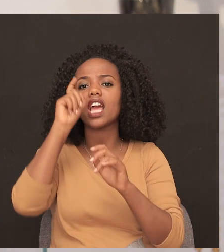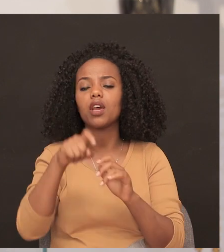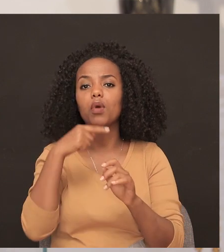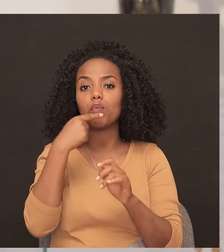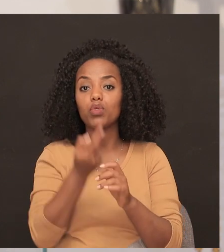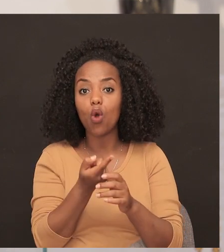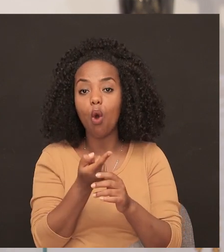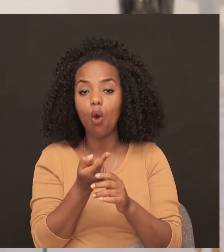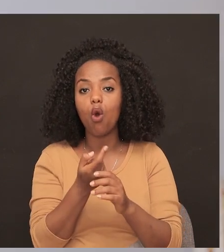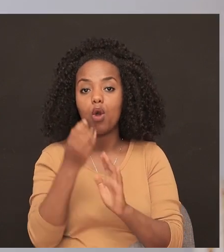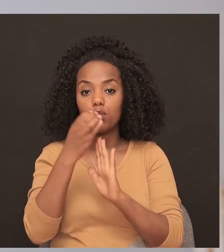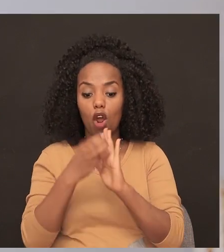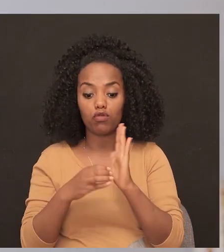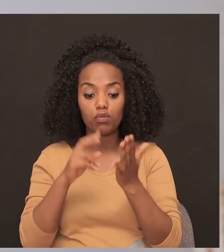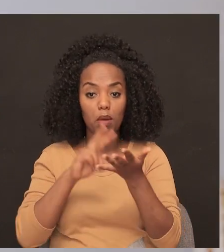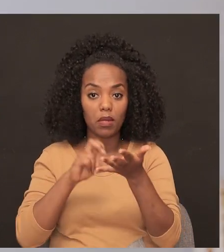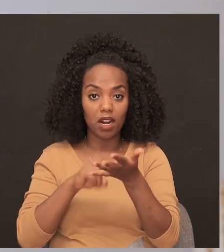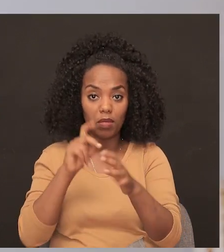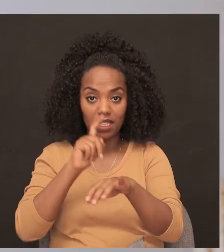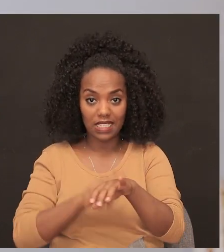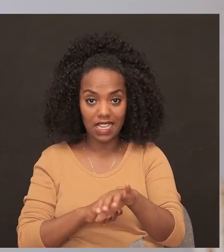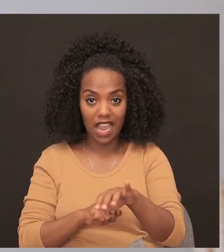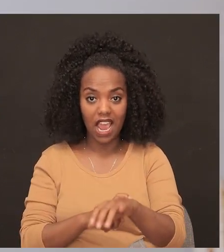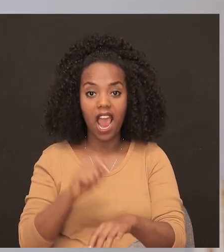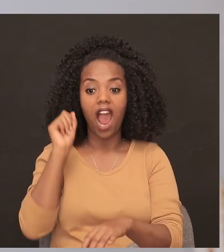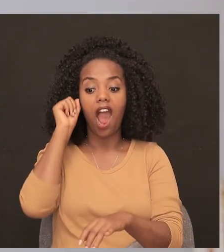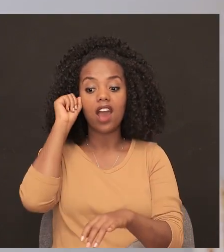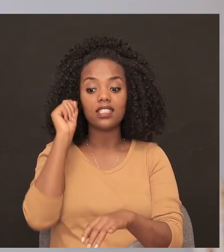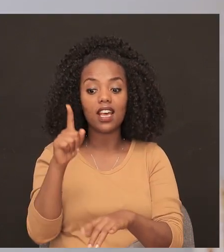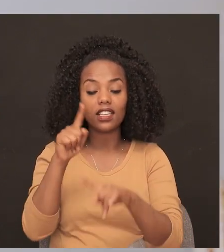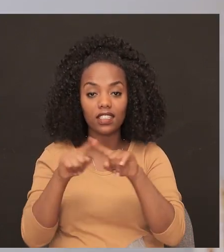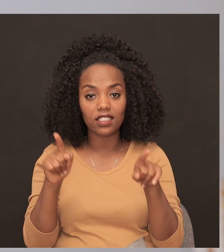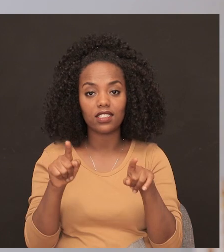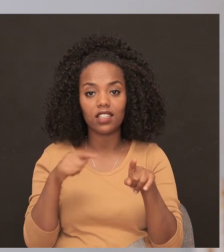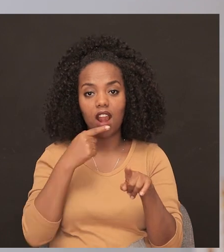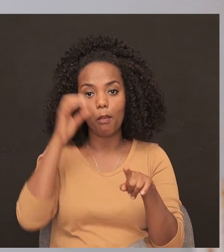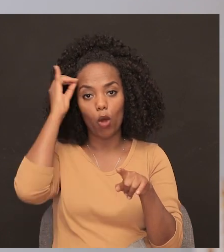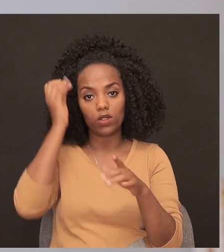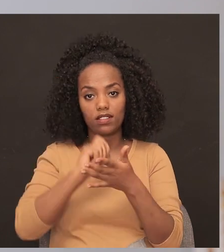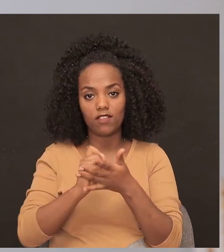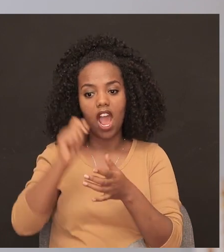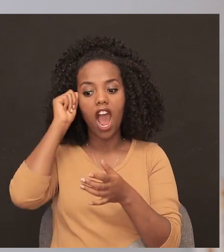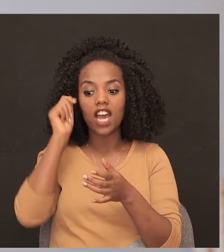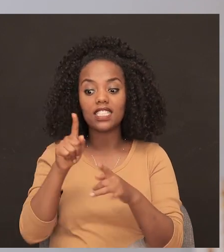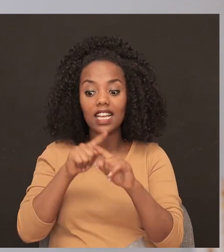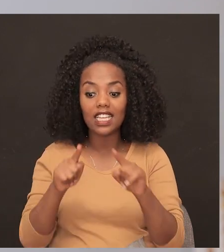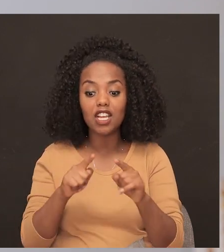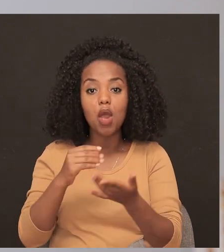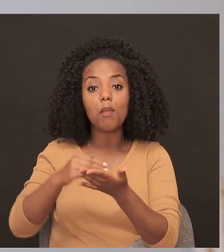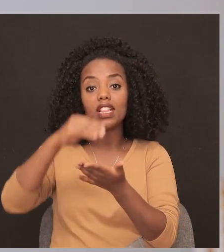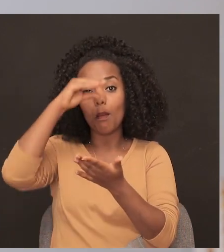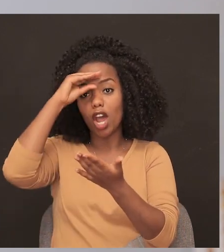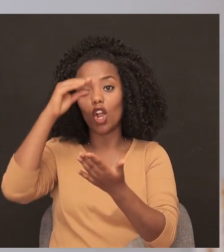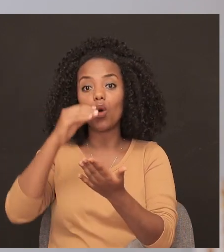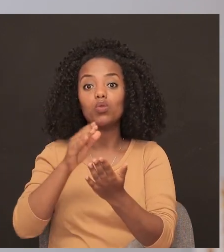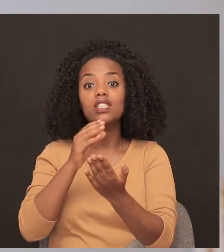ብሎ ያንን ምዕራፍ በሚያይበት ጊዜ ግን አንተ ግን ይለዋል ጳውሎስ፣ አንተ ግን በተማርከው ትምህርት